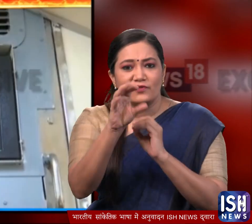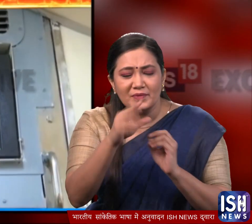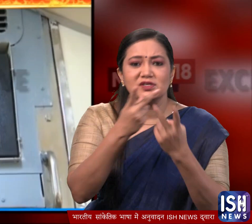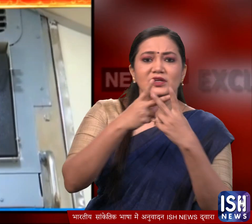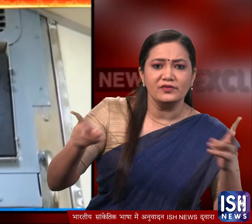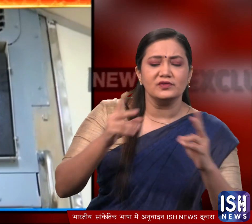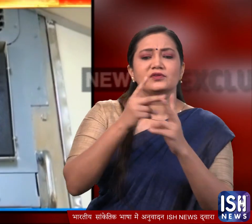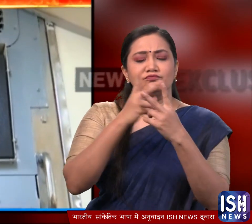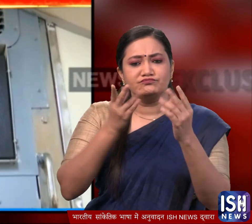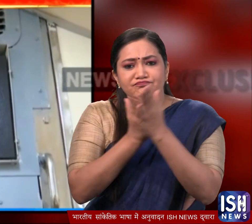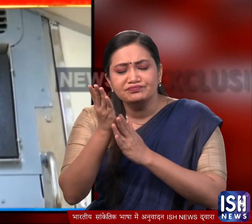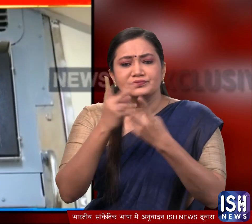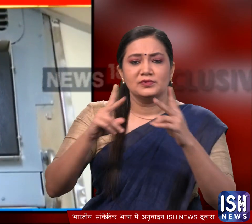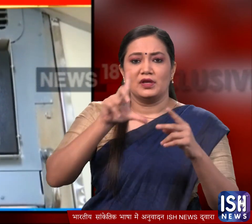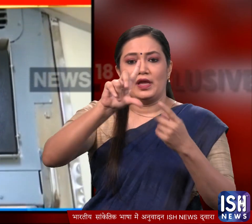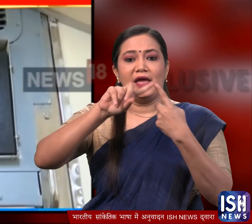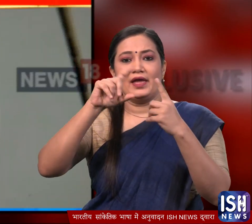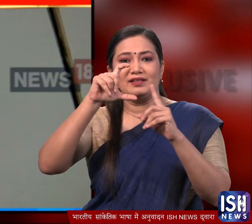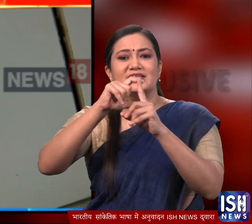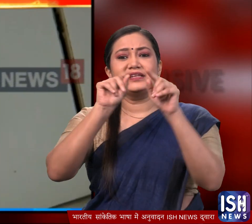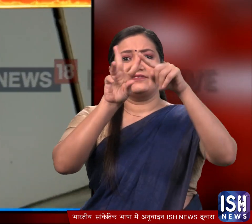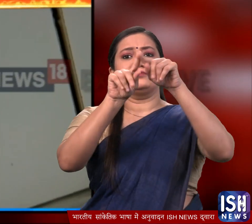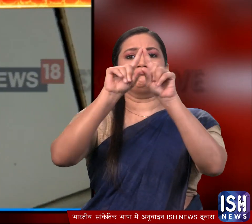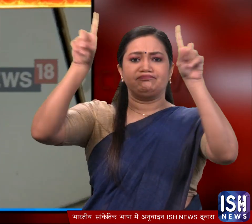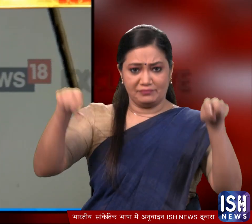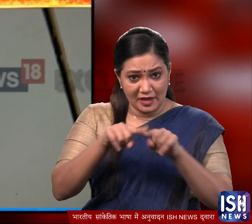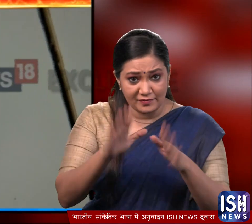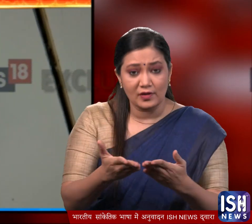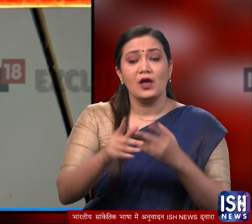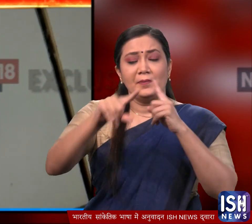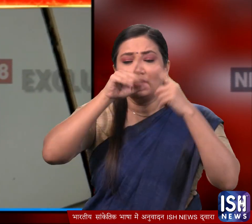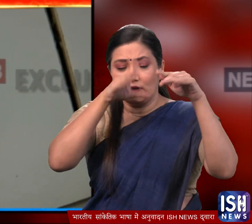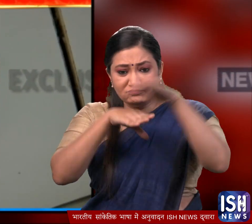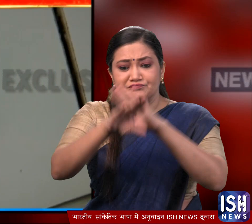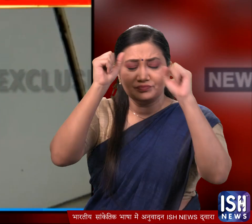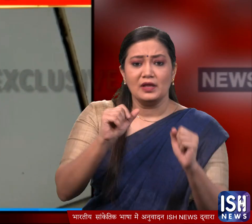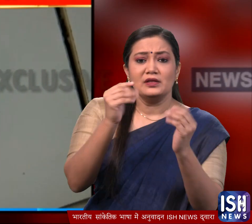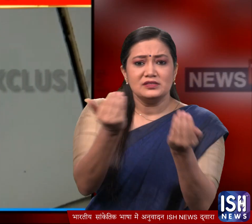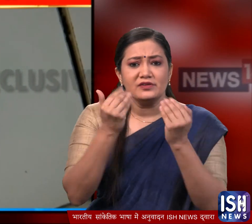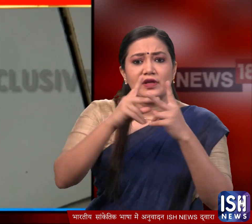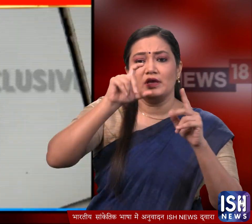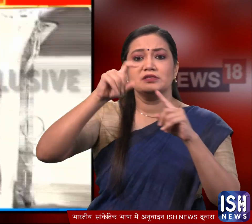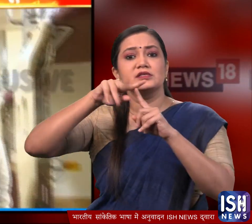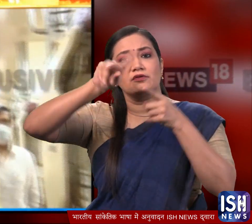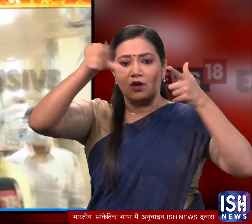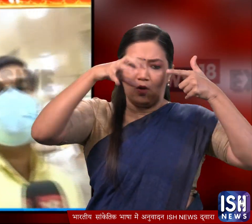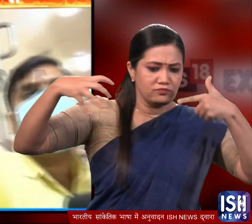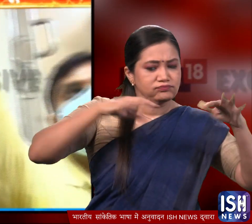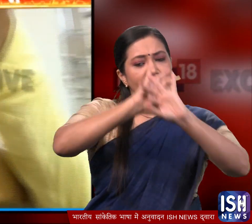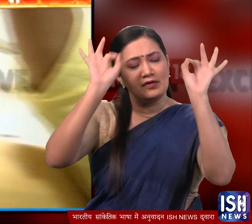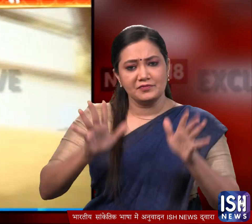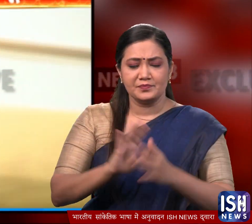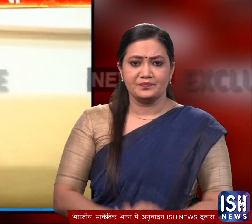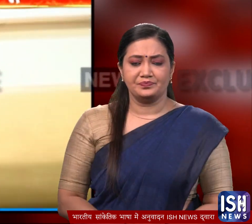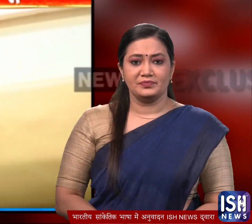यात्रियों तक पहुंचाने के लिए LCD की भी व्यवस्था की गई है। इसके साथ ही ट्रेन में यात्रियों की सुरक्षा के लिए CCTV कैमरे लगाए गए। LCD लगाया